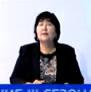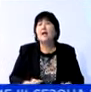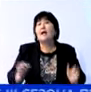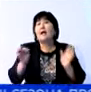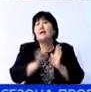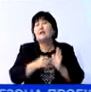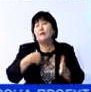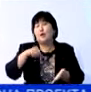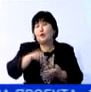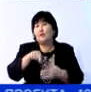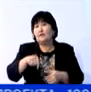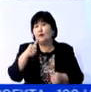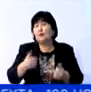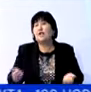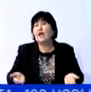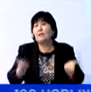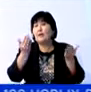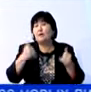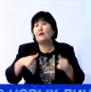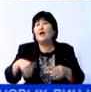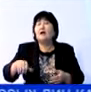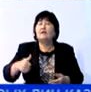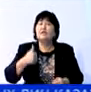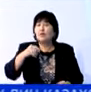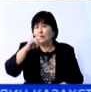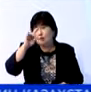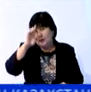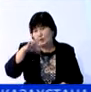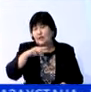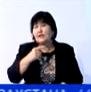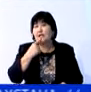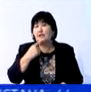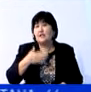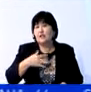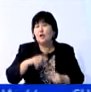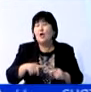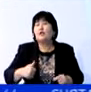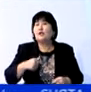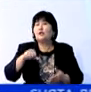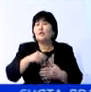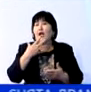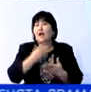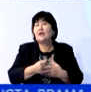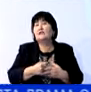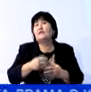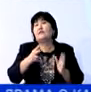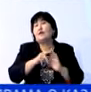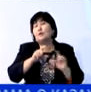Цель моего участия в этом конкурсе – поднять на новую высоту статус государственного языка моей родины, достойно выступить от своей 108-й